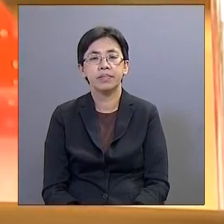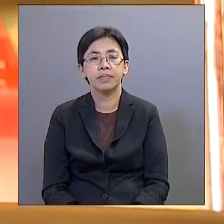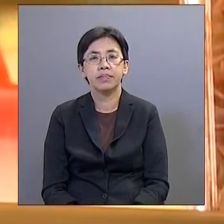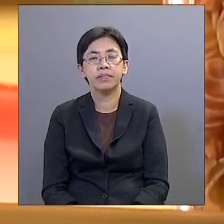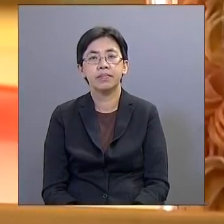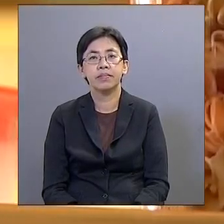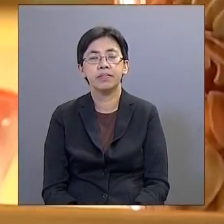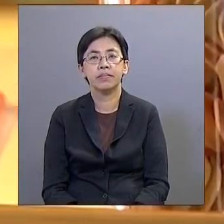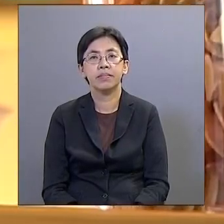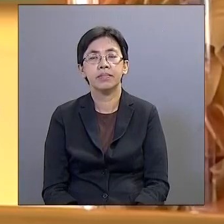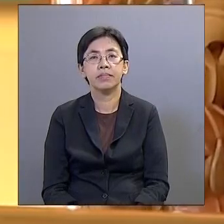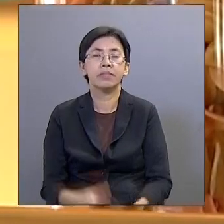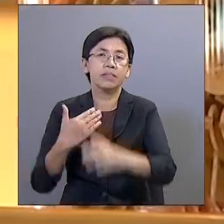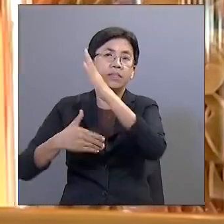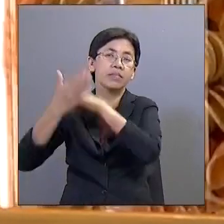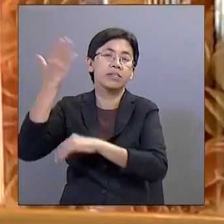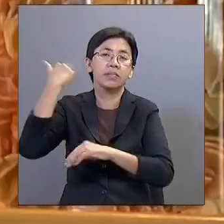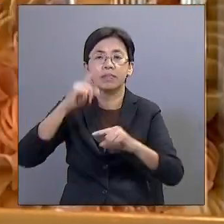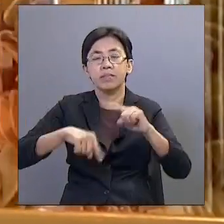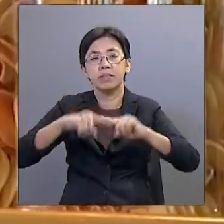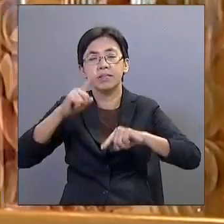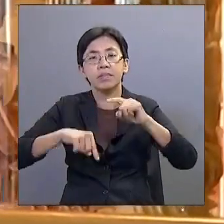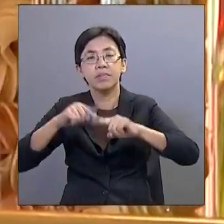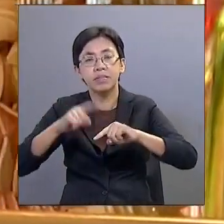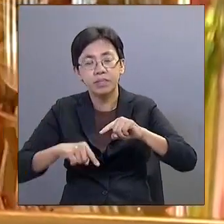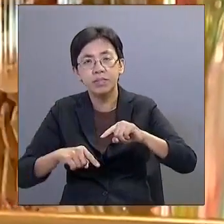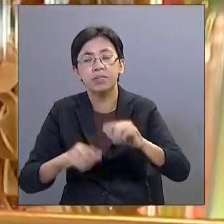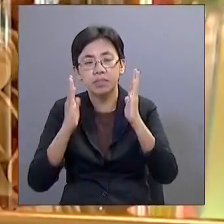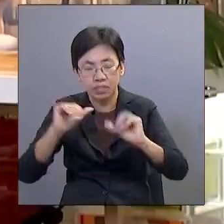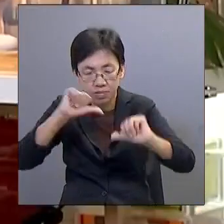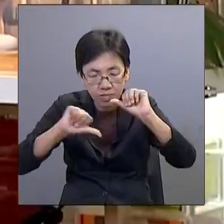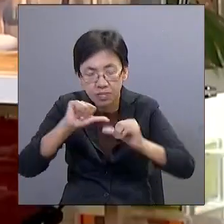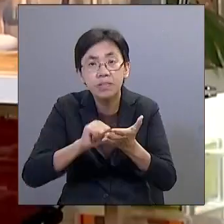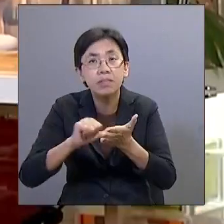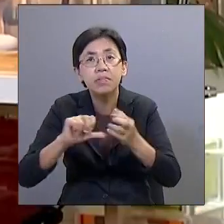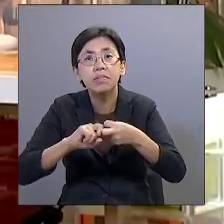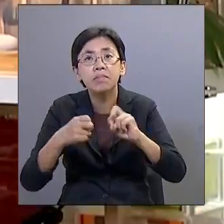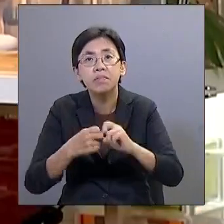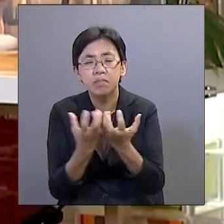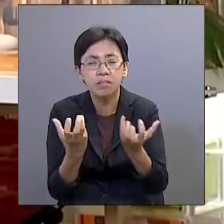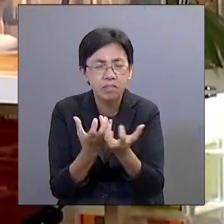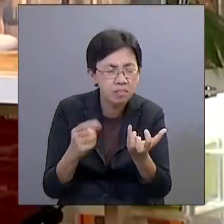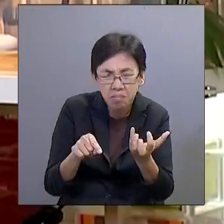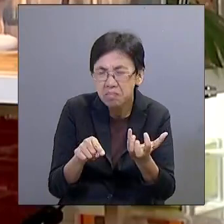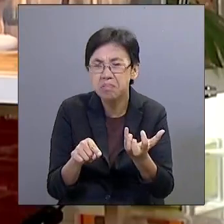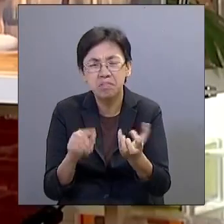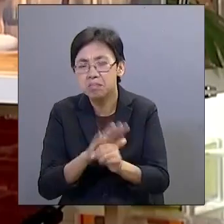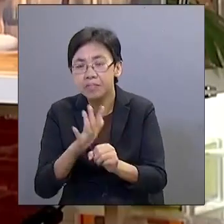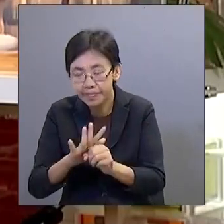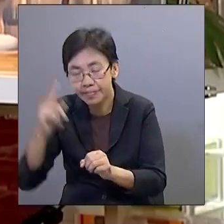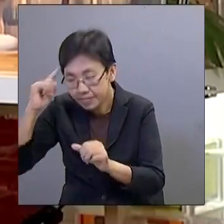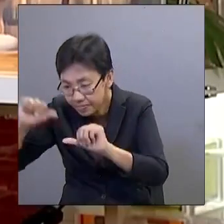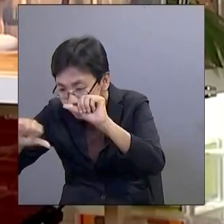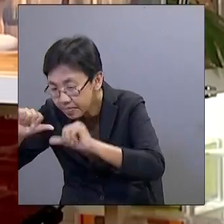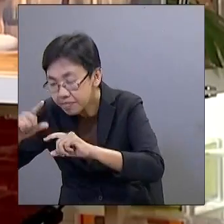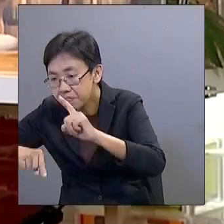ถ้าย้อนไปในประวัติศาสตร์เนี่ยพลาสติกคือเป็นสิ่งที่นักวิทยาศาสตร์คิดค้นเพื่อแก้ปัญหาทดแทนวัสดุหลายๆอย่างเพราะฉะนั้นจริงๆแล้วถ้าใช้อย่างถูกวิธี